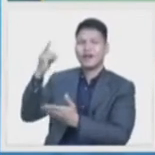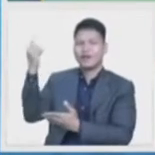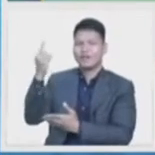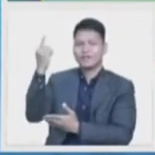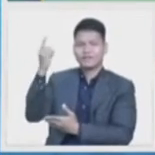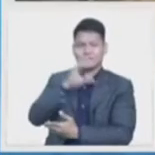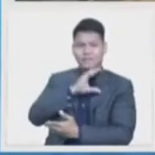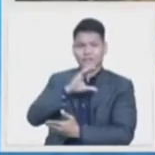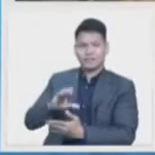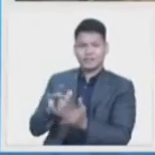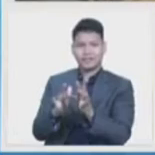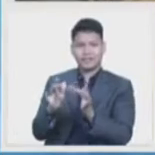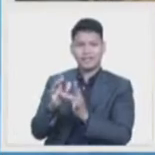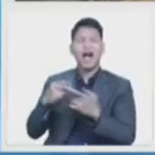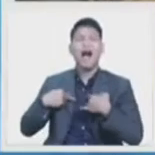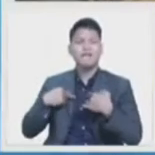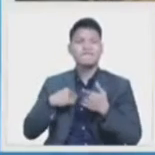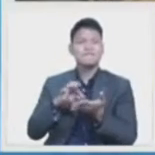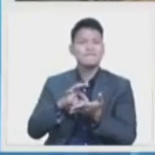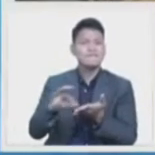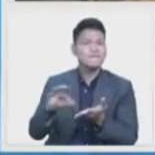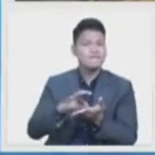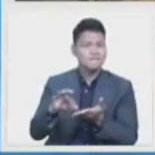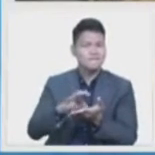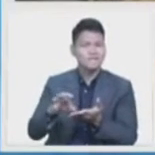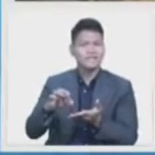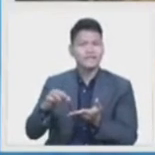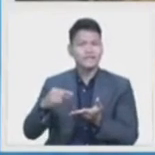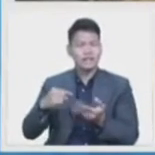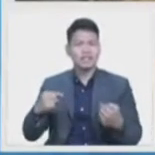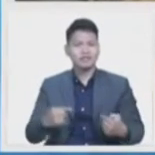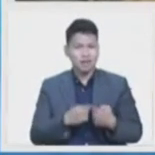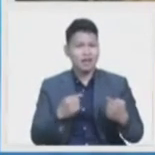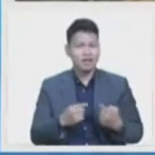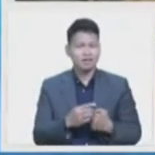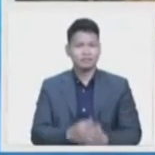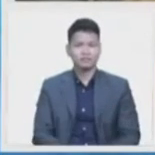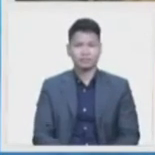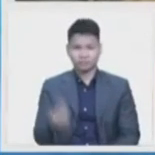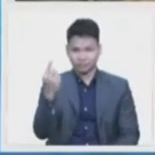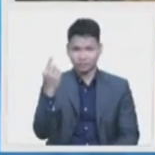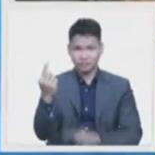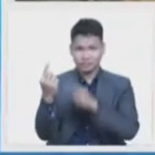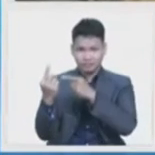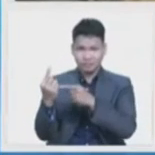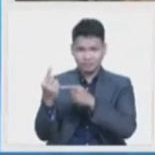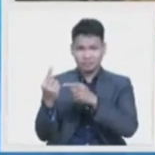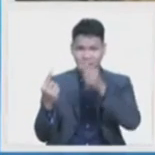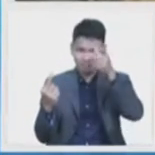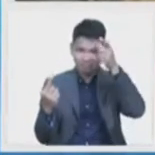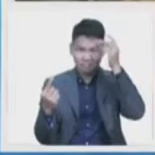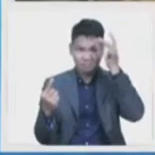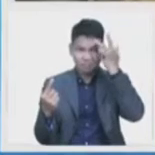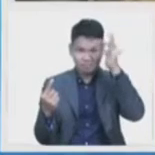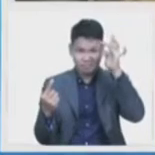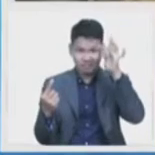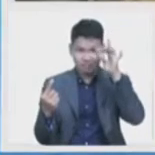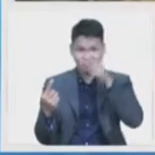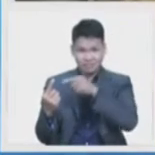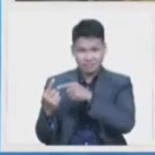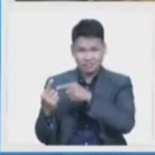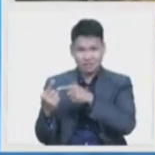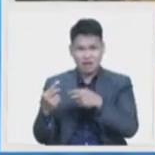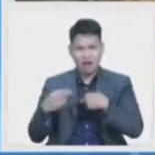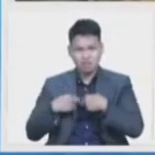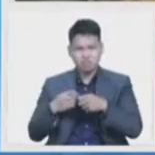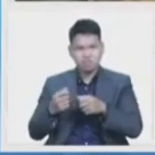Jesus, there is forgiveness of sin. Ang usa ka tawo, maalam, may edad, banggiitan